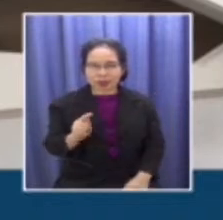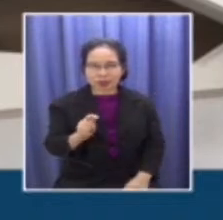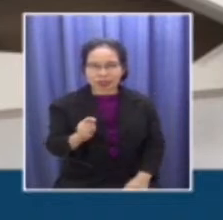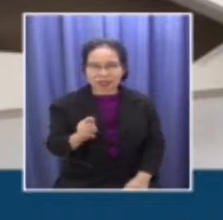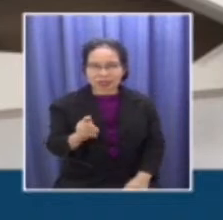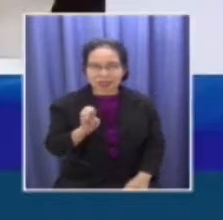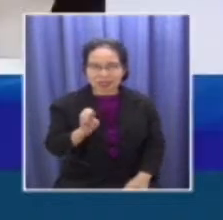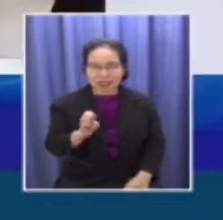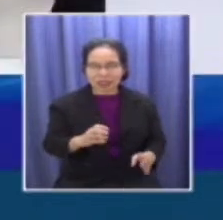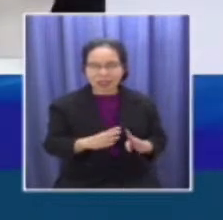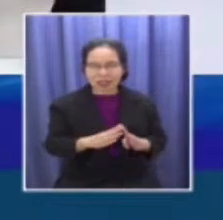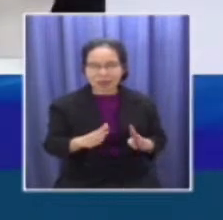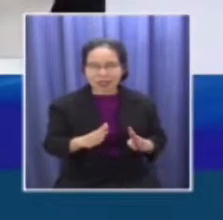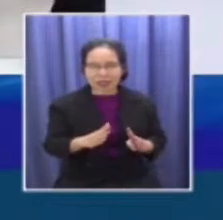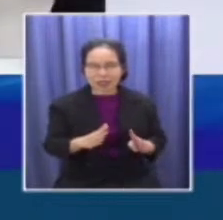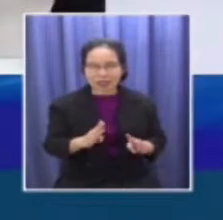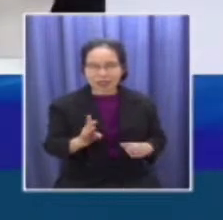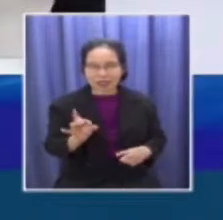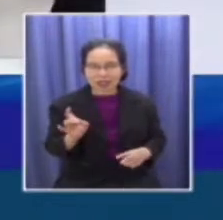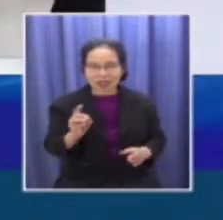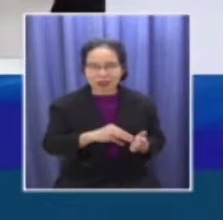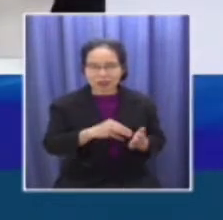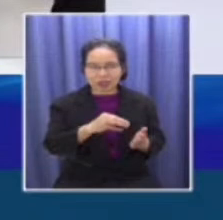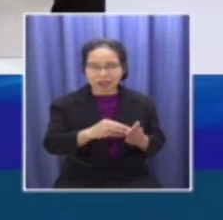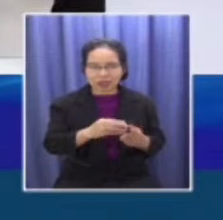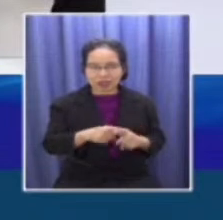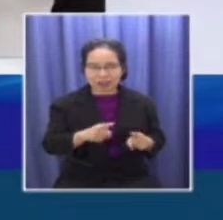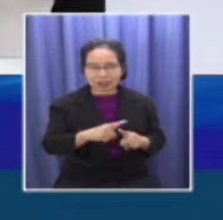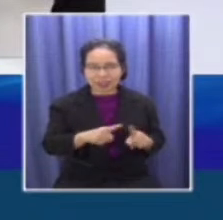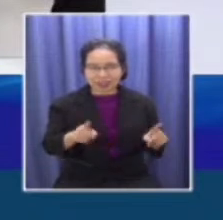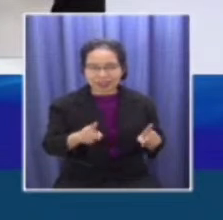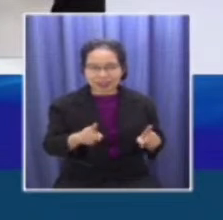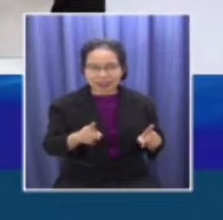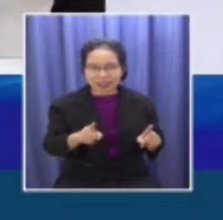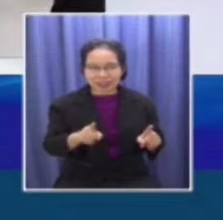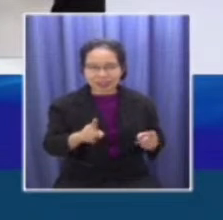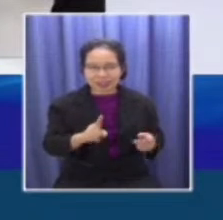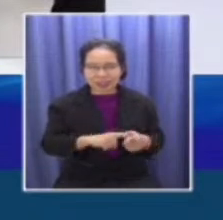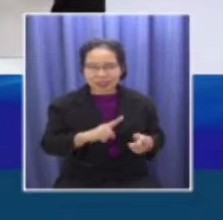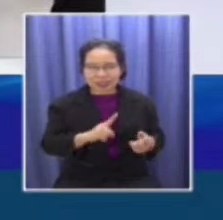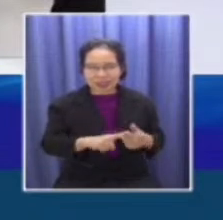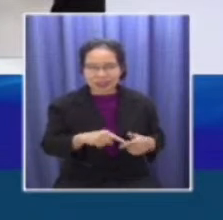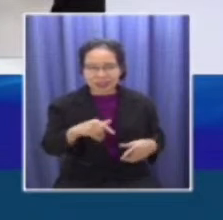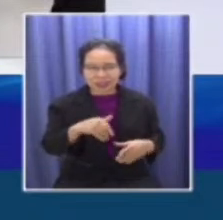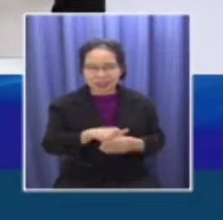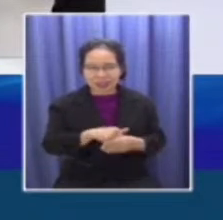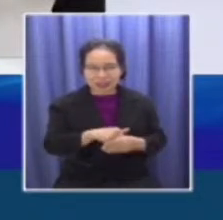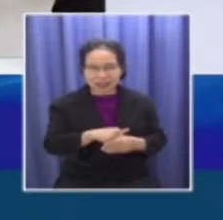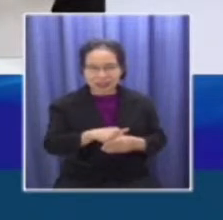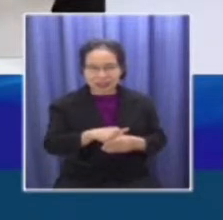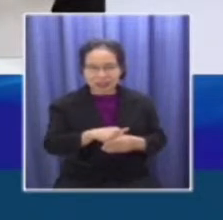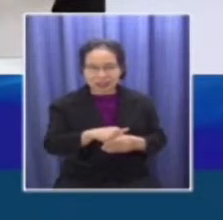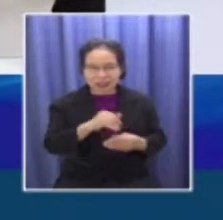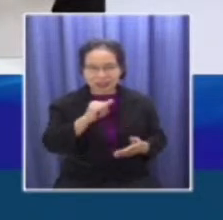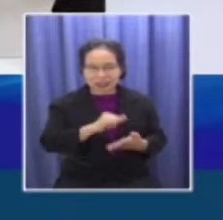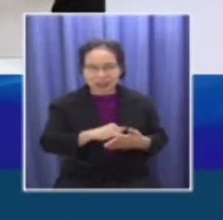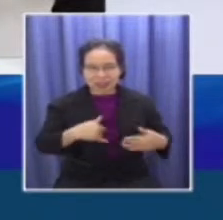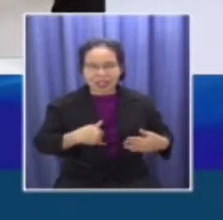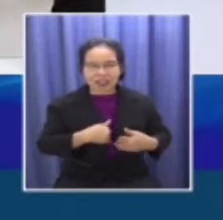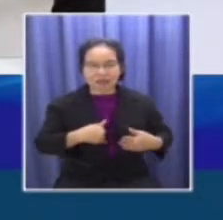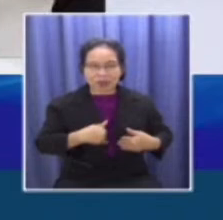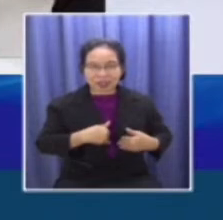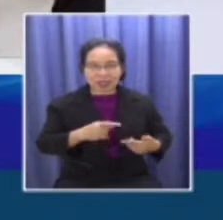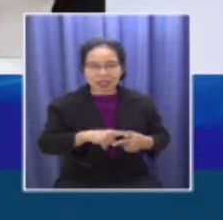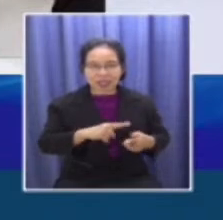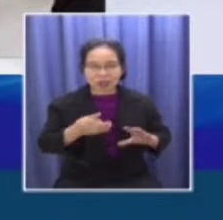that's what me kofa me nua na frin kampurom me kofa me bo afrin pampurom ebesi de na tumi asi nti se ba awo